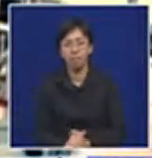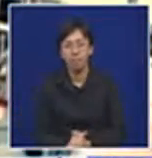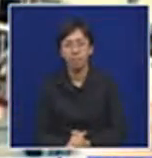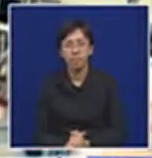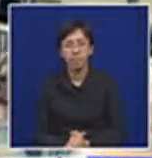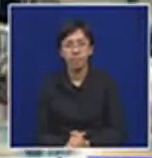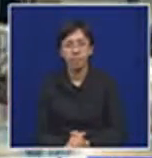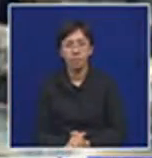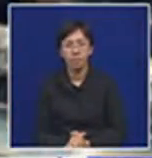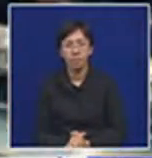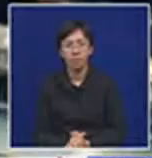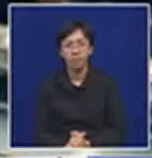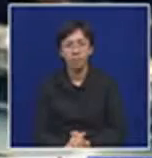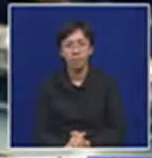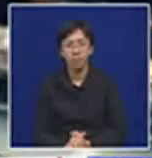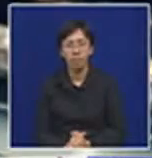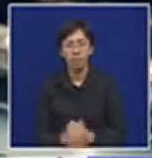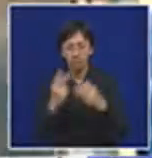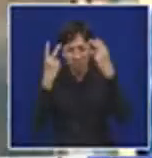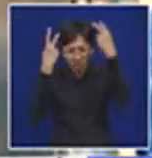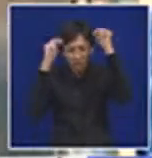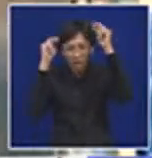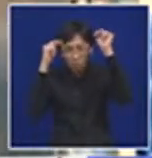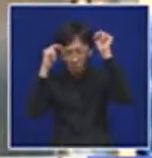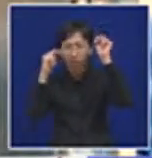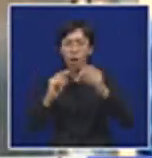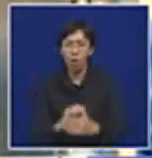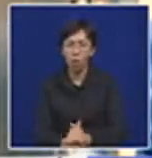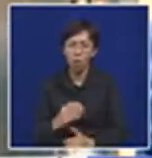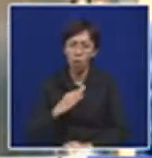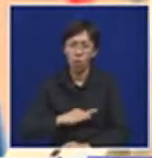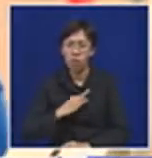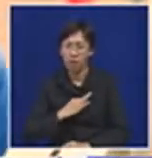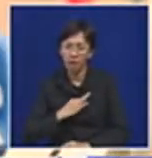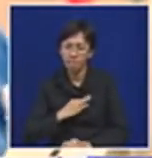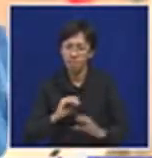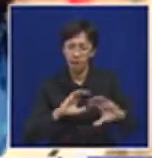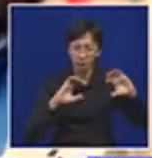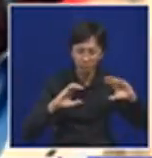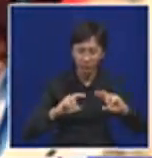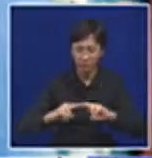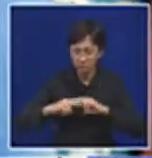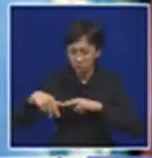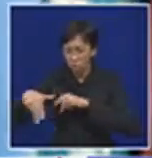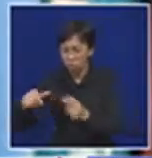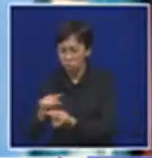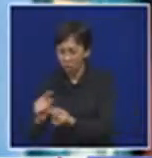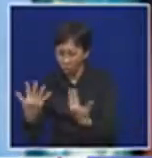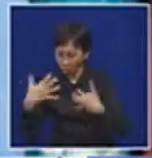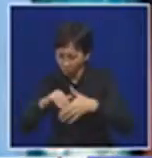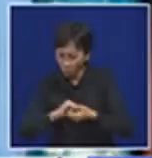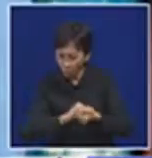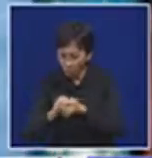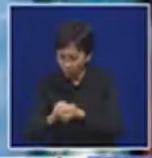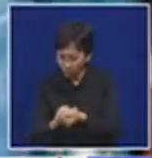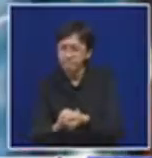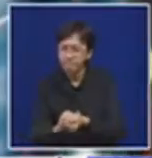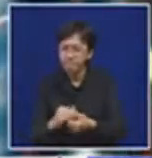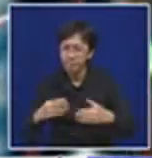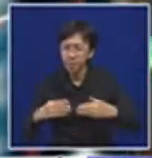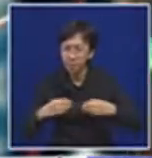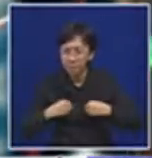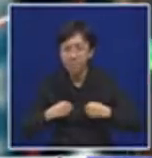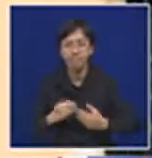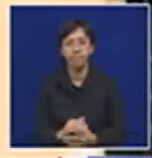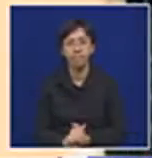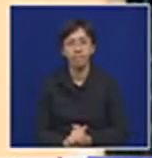าท่านนายกเห็นด้วยเรารู้เลยว่าอันนี้ต้องทำแล้วท่านก็ผลักดันมาโดยตล